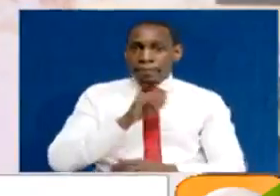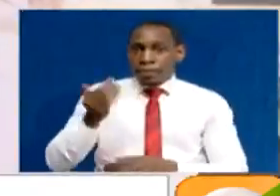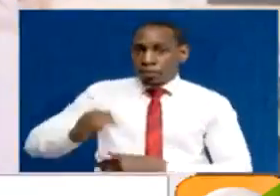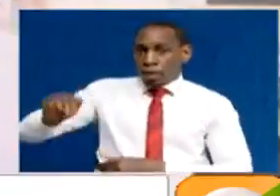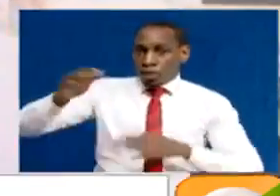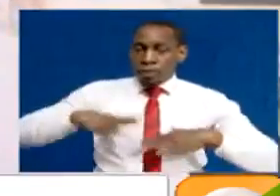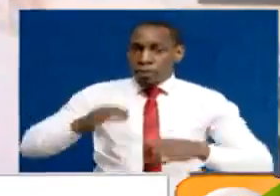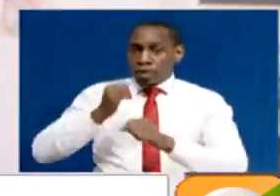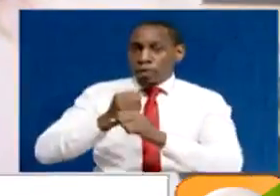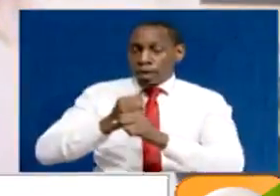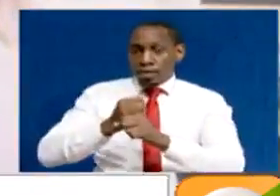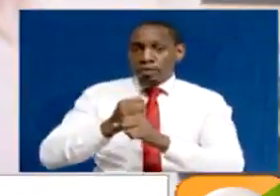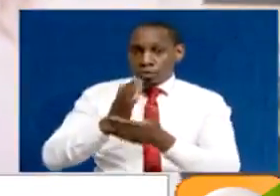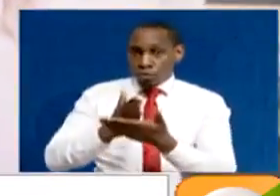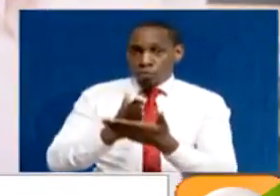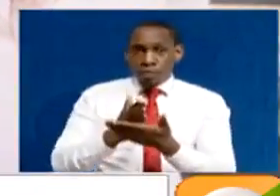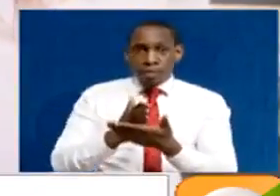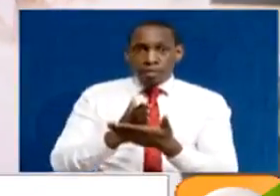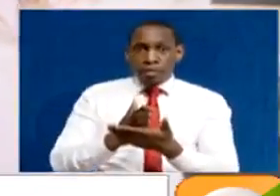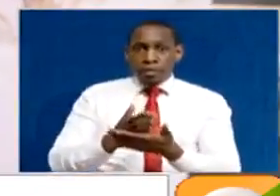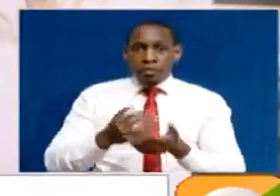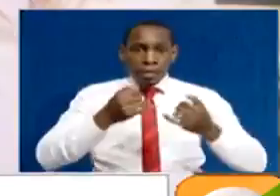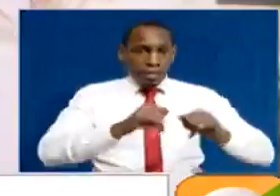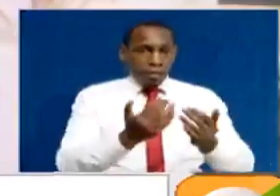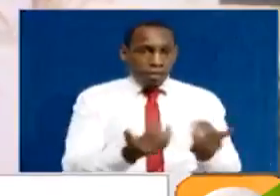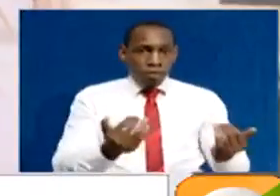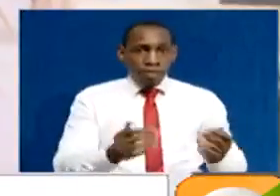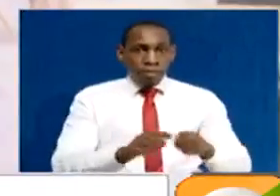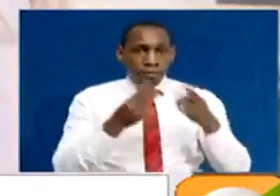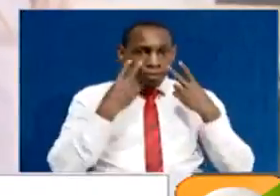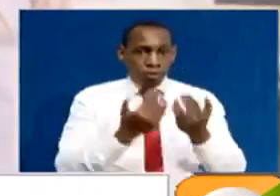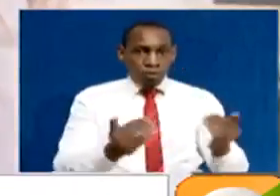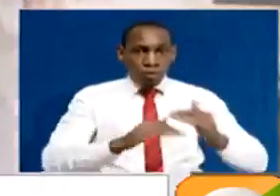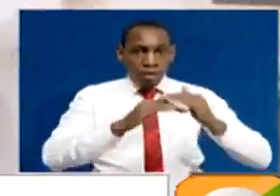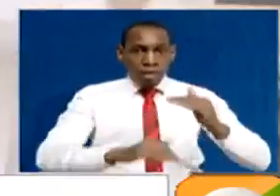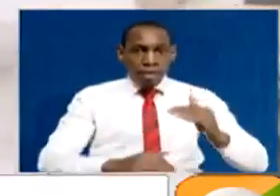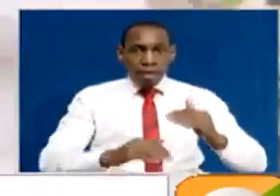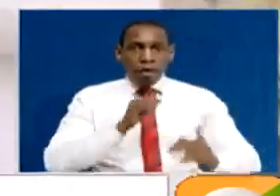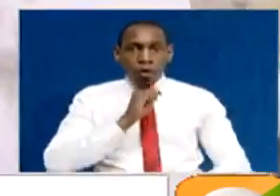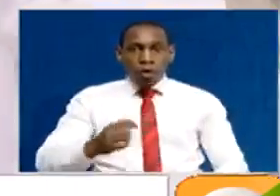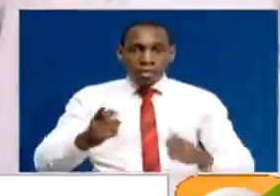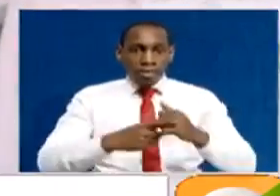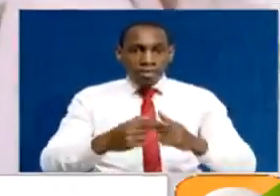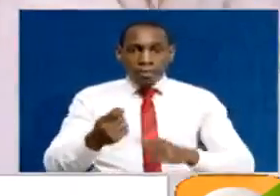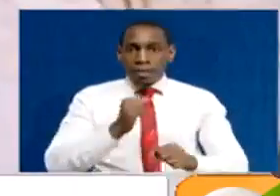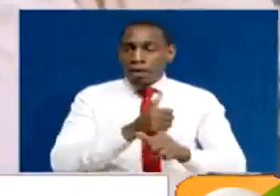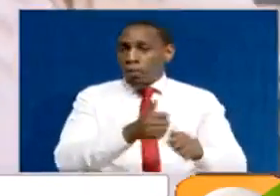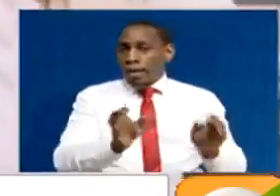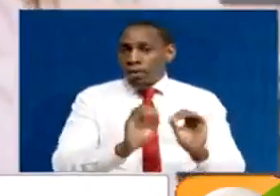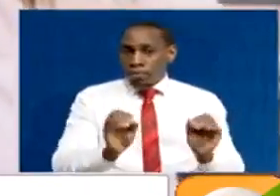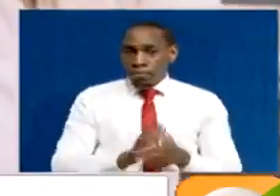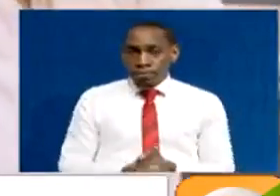adults and it didn't work in adults. And then we tested it in children, we realized the children younger than 6 months, it was also not working very well in